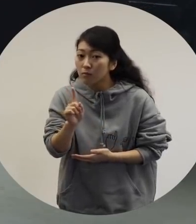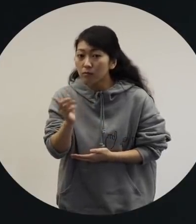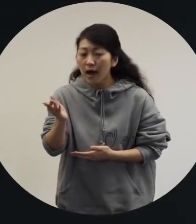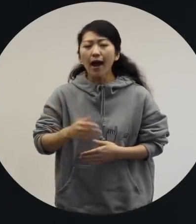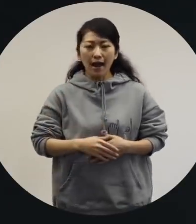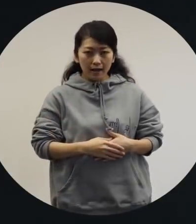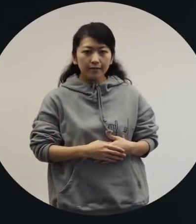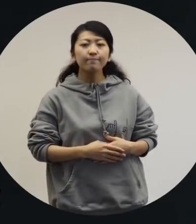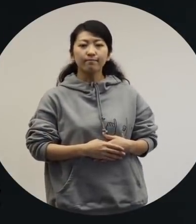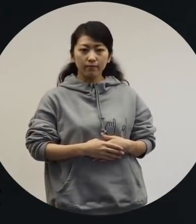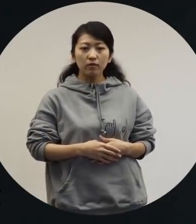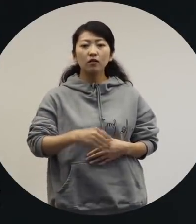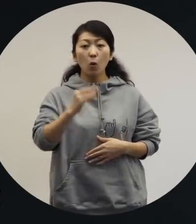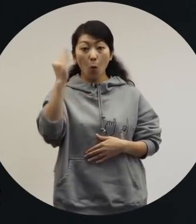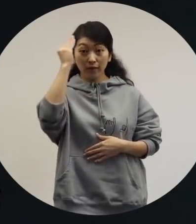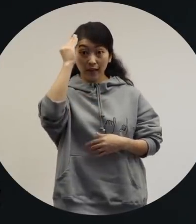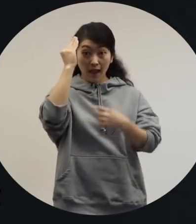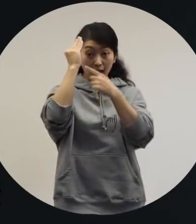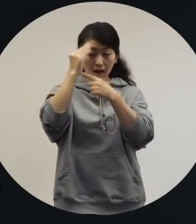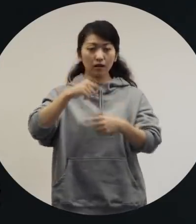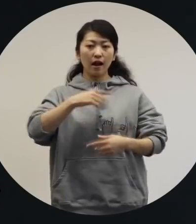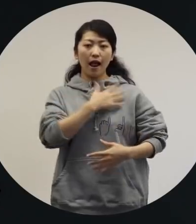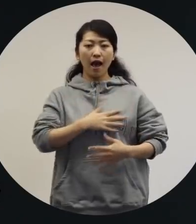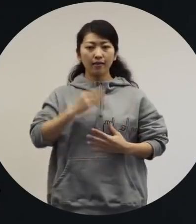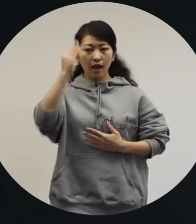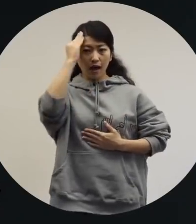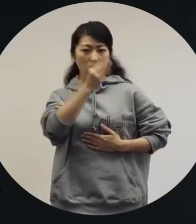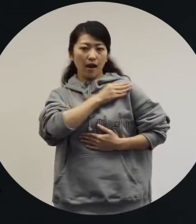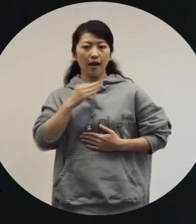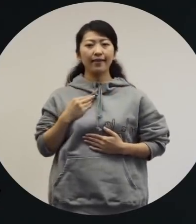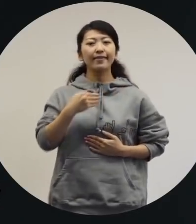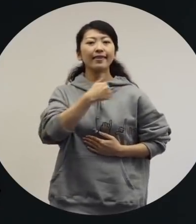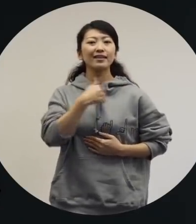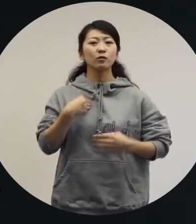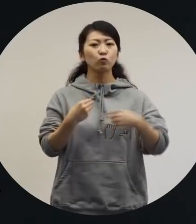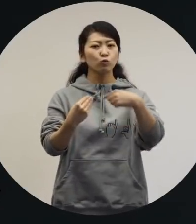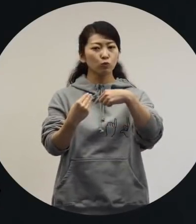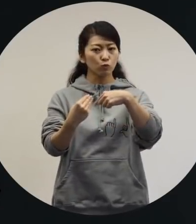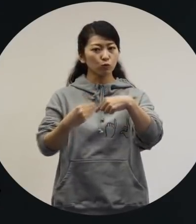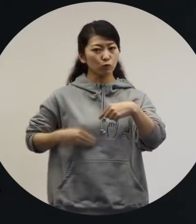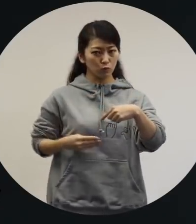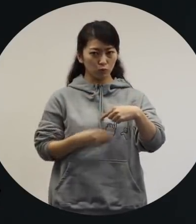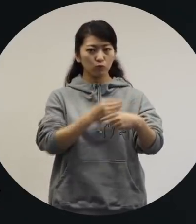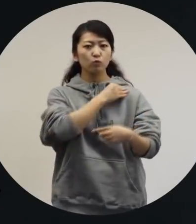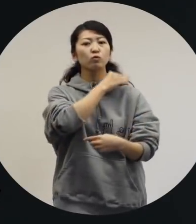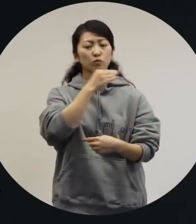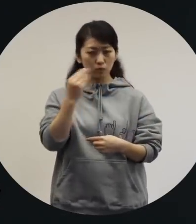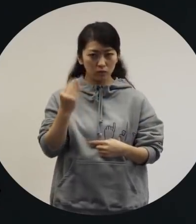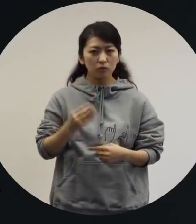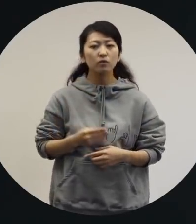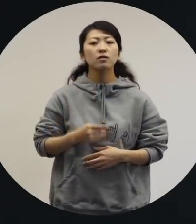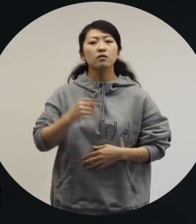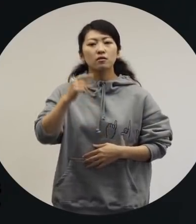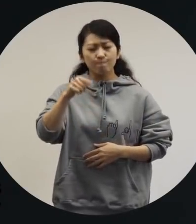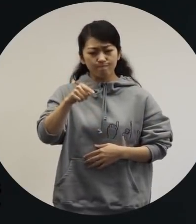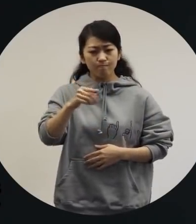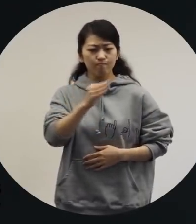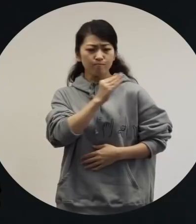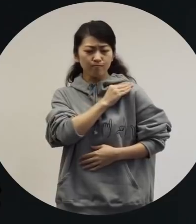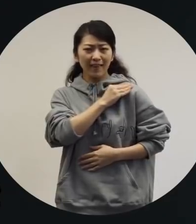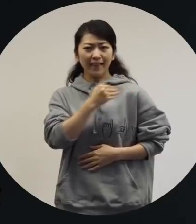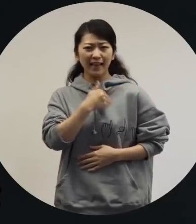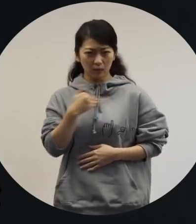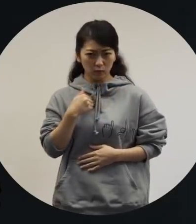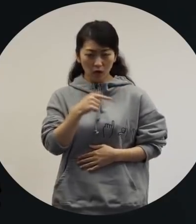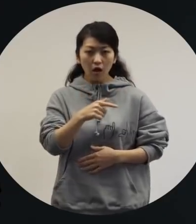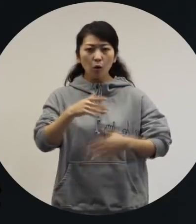はい、一応、まあ、そのオンテナが、身につけられるデバイスであったので、まあ、身につける